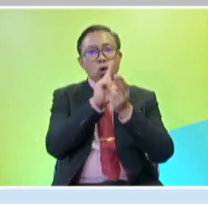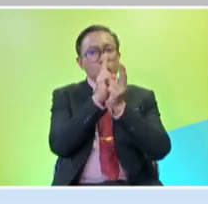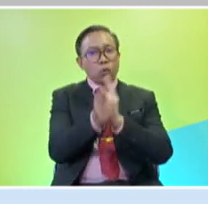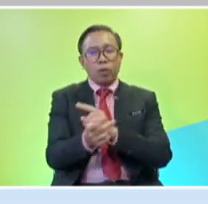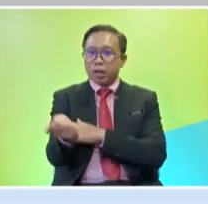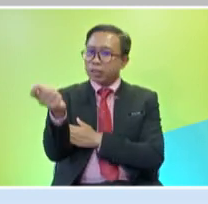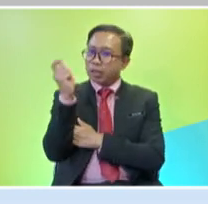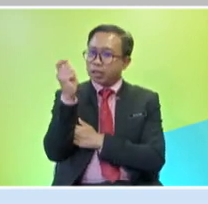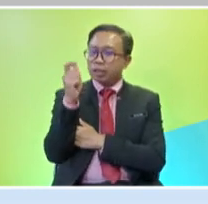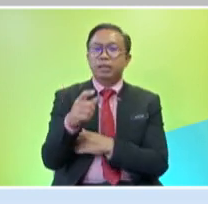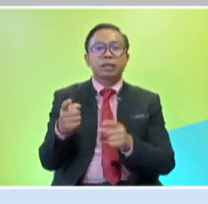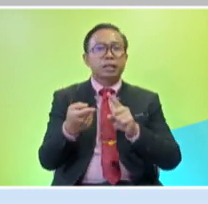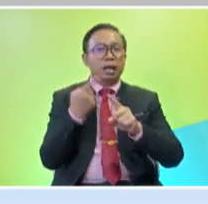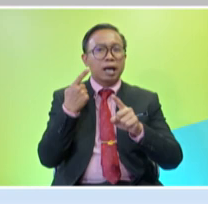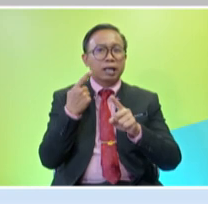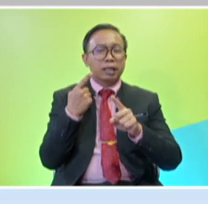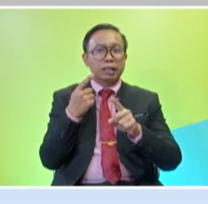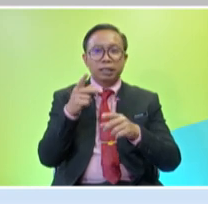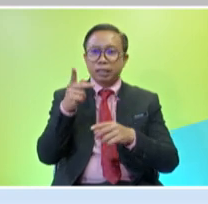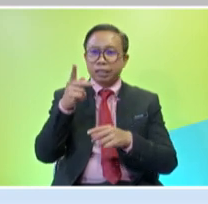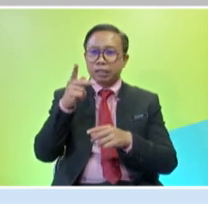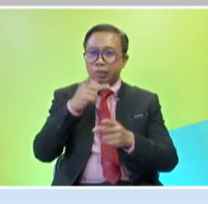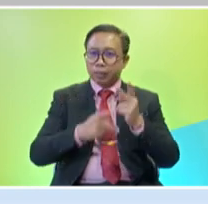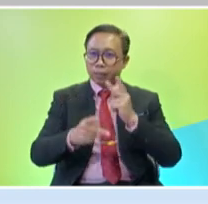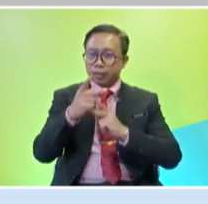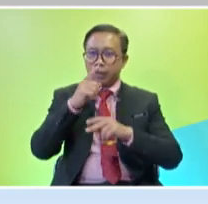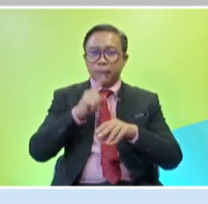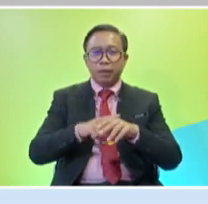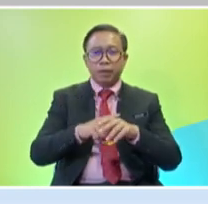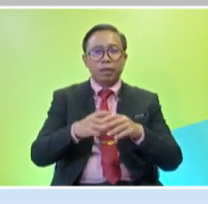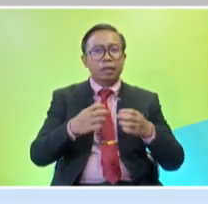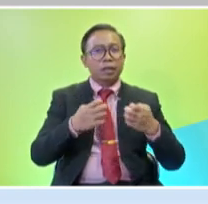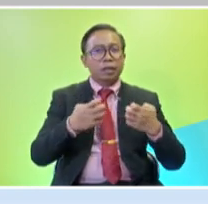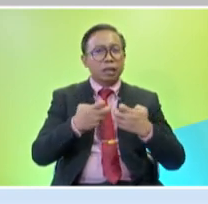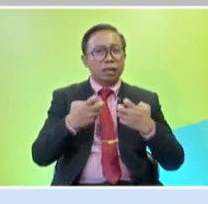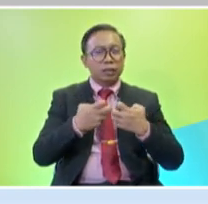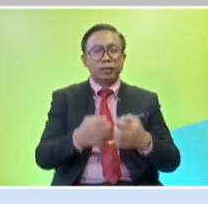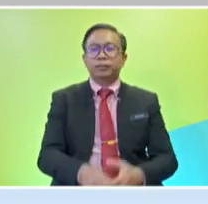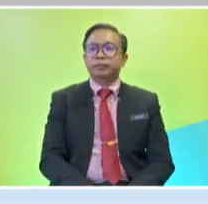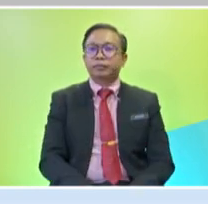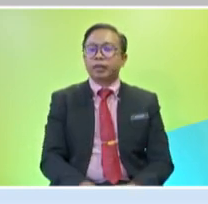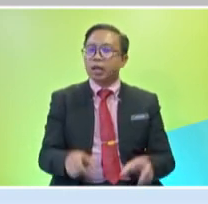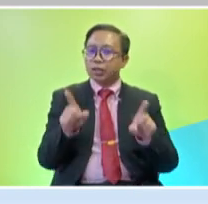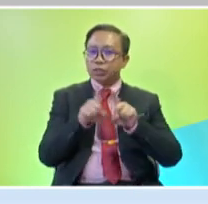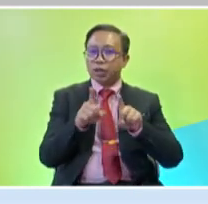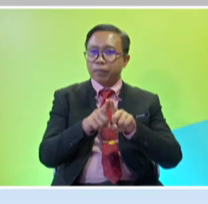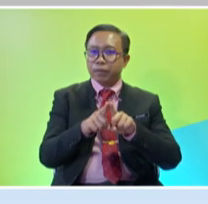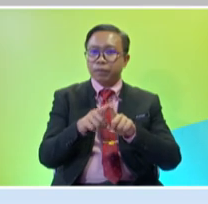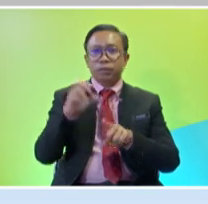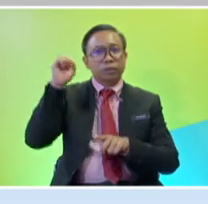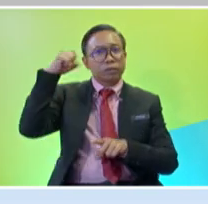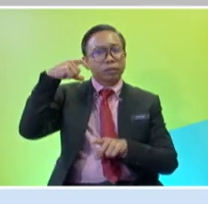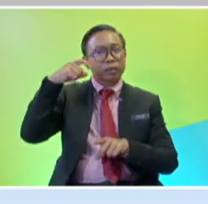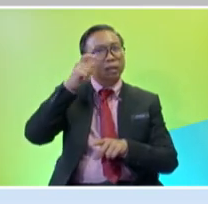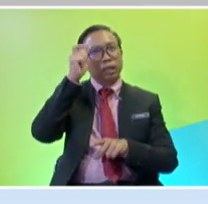yaitu depadet tenaga kimia kepada tenaga elektrik dan sama macam yang saya tadi